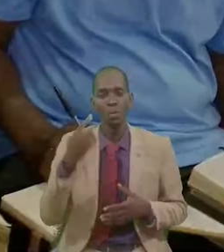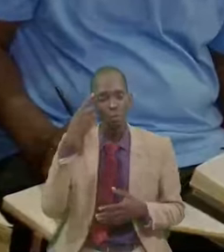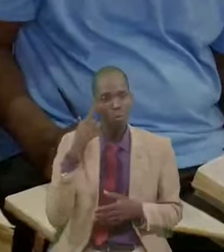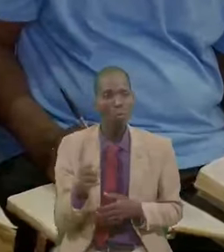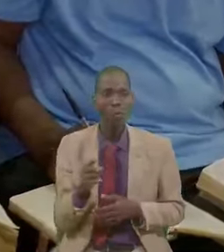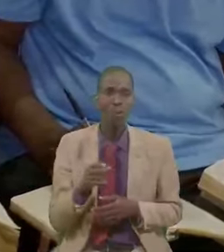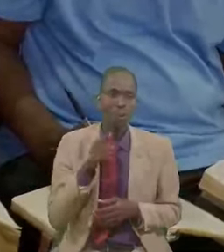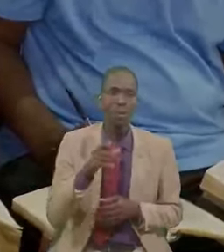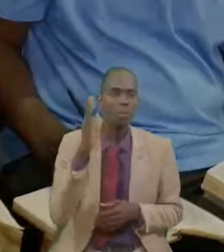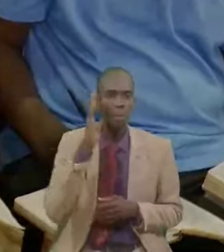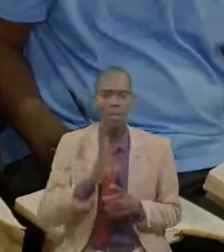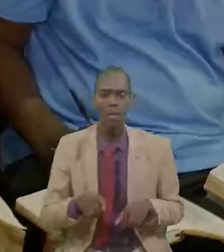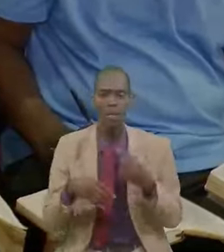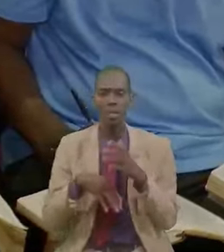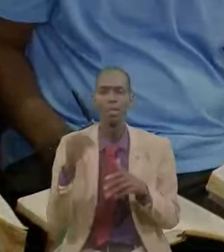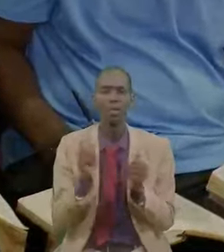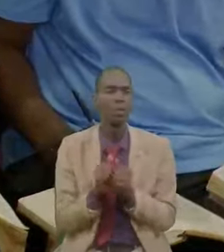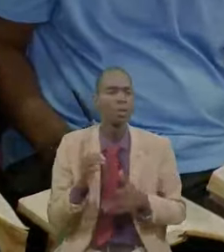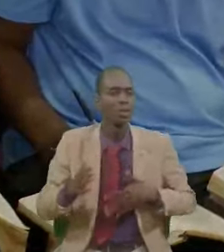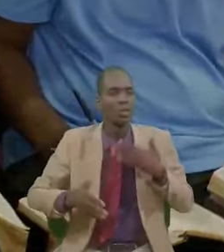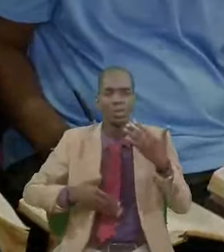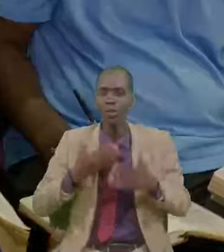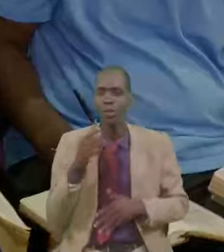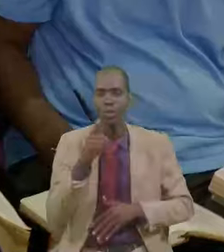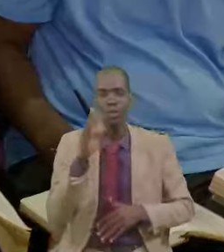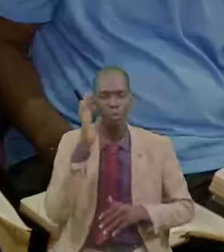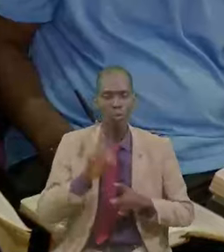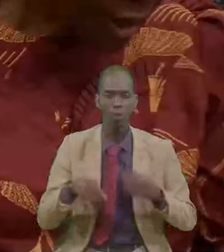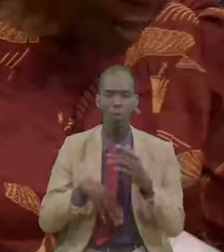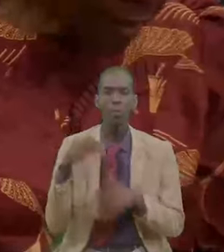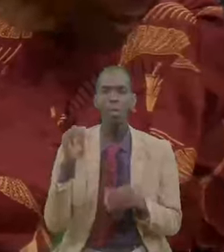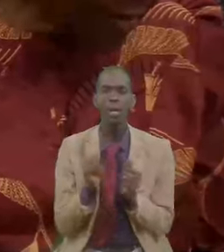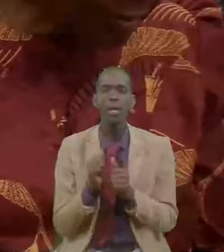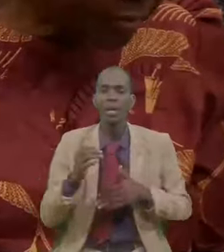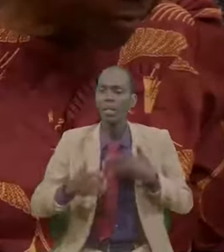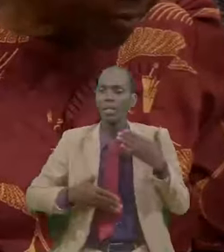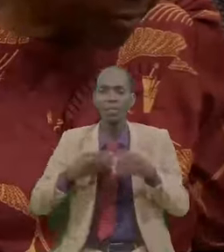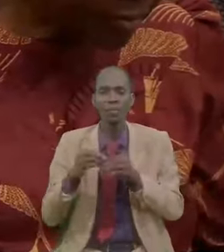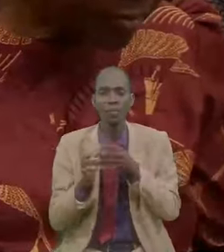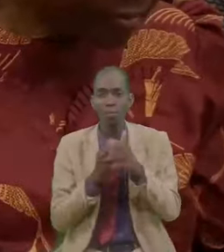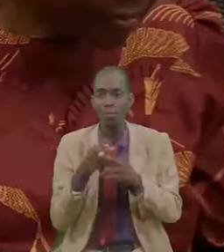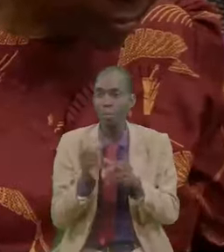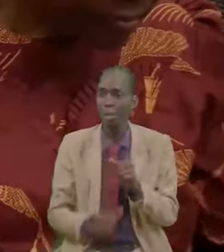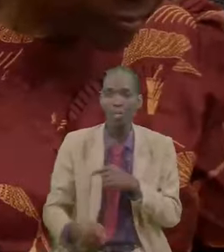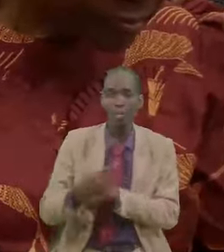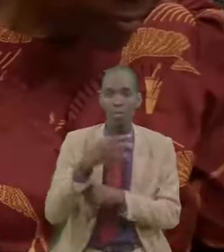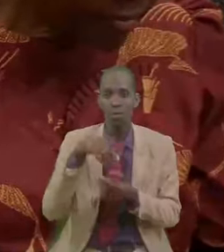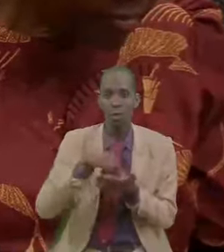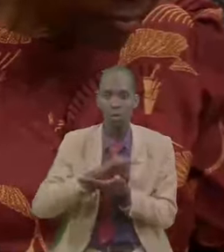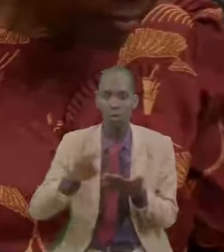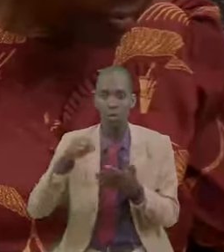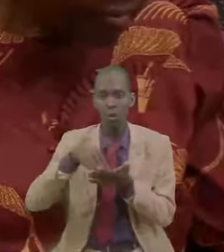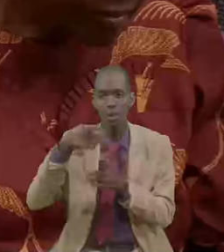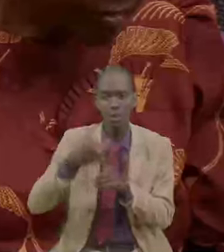Oui, vous sortirez avec joie. Ce soir, vous sortirez avec joie. Chaque jour de